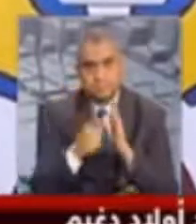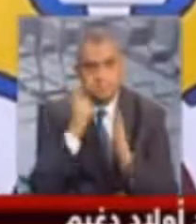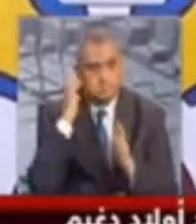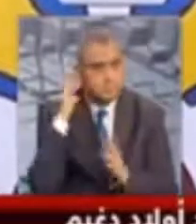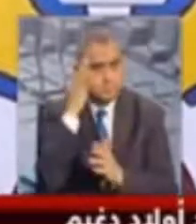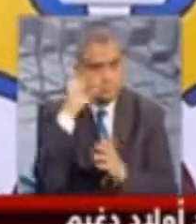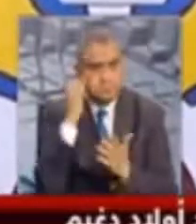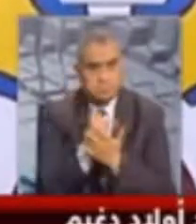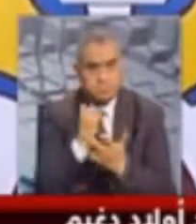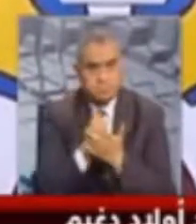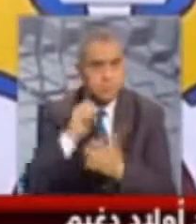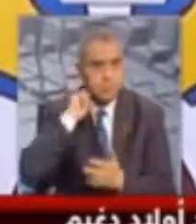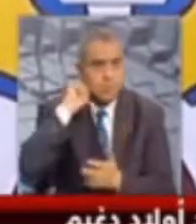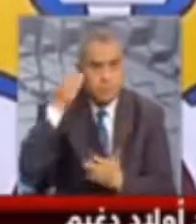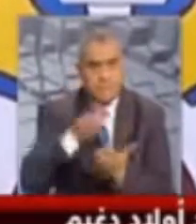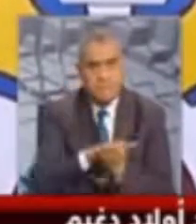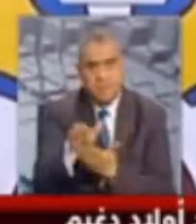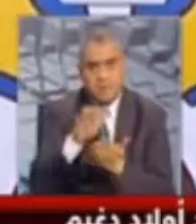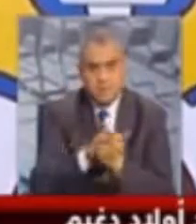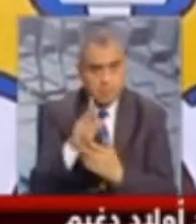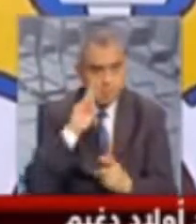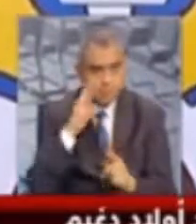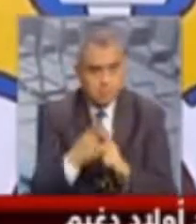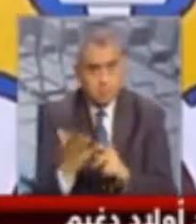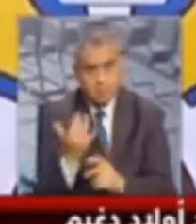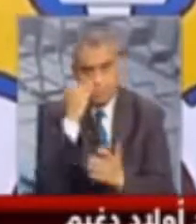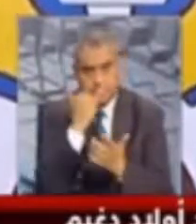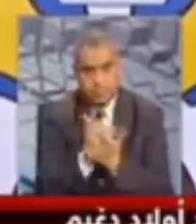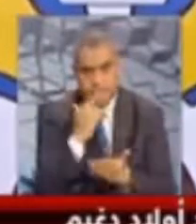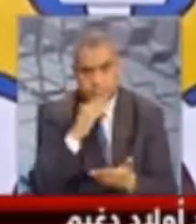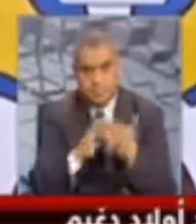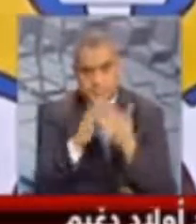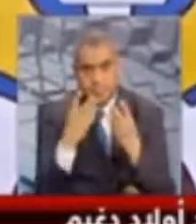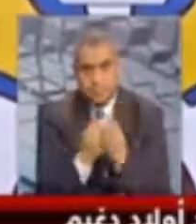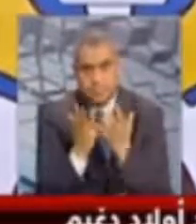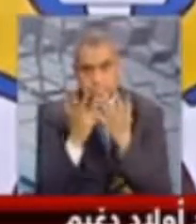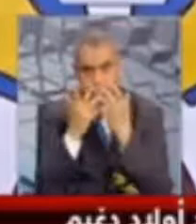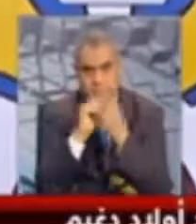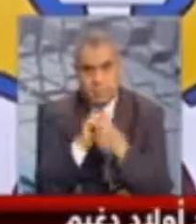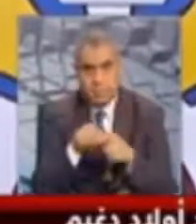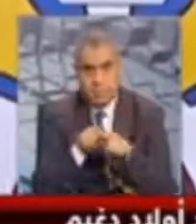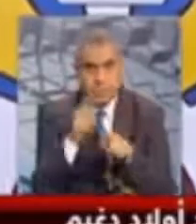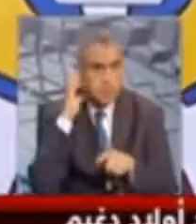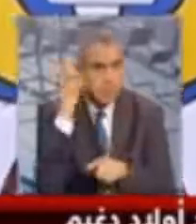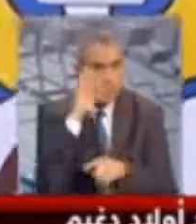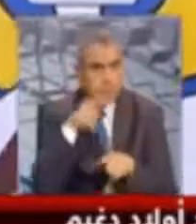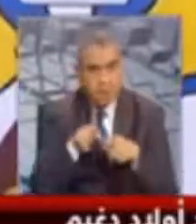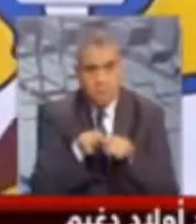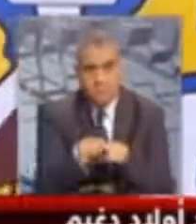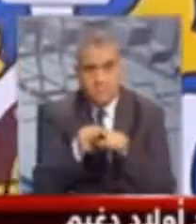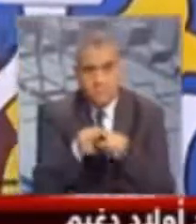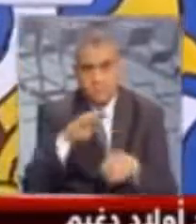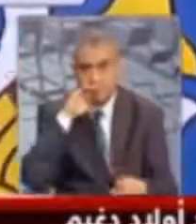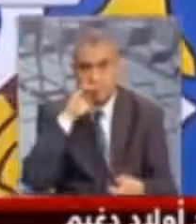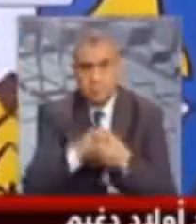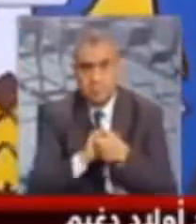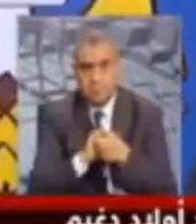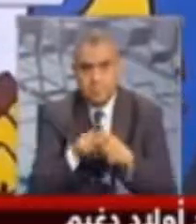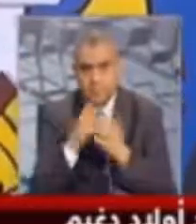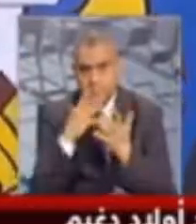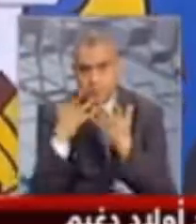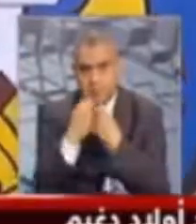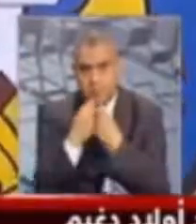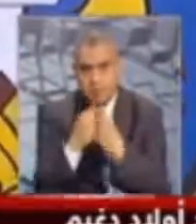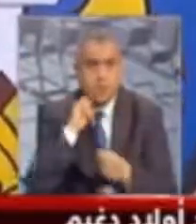فيها محافظة مطروح مشهدا وطنيا من الملاحم الوطنية العزيزة اللي بتؤكد ارتباط